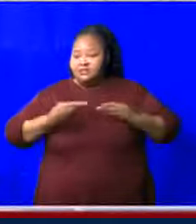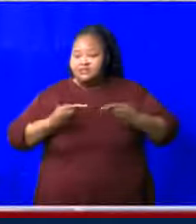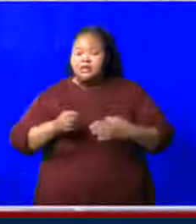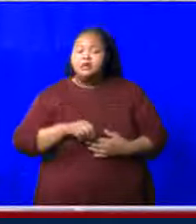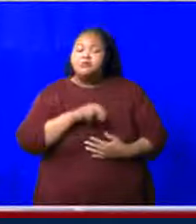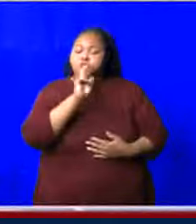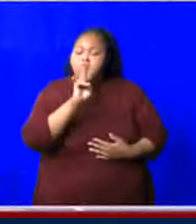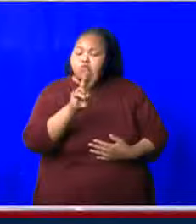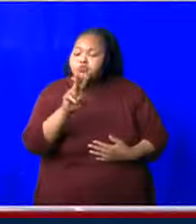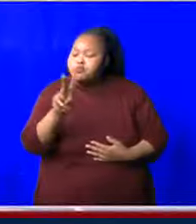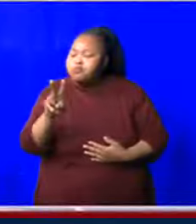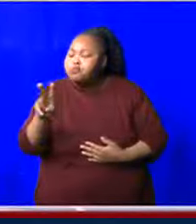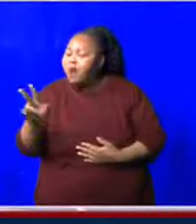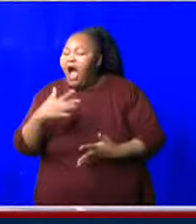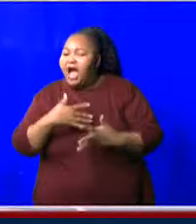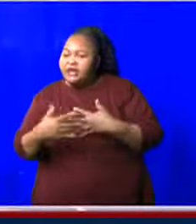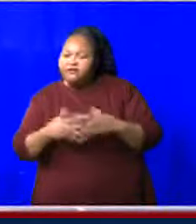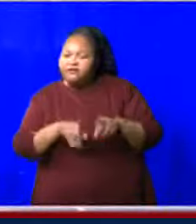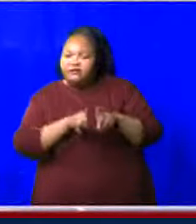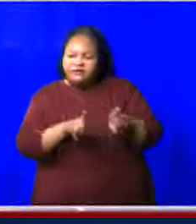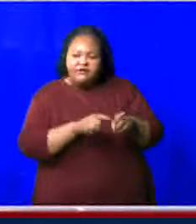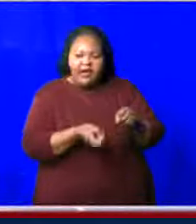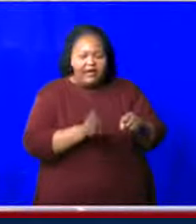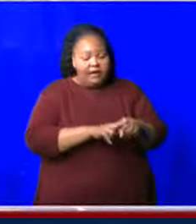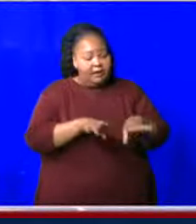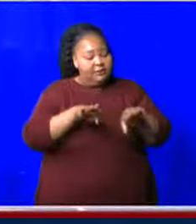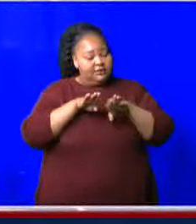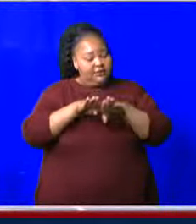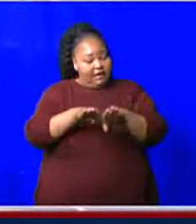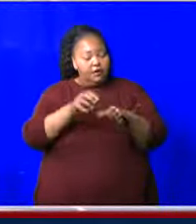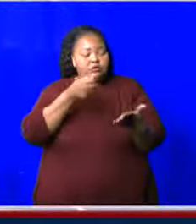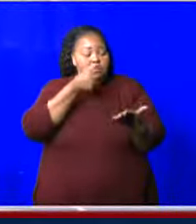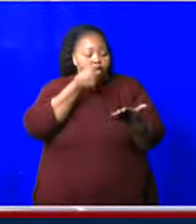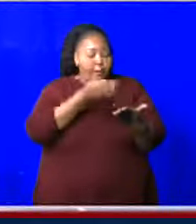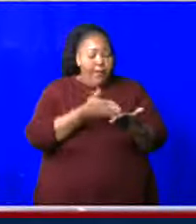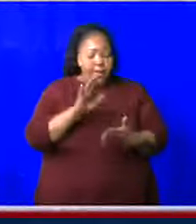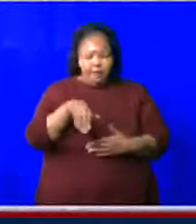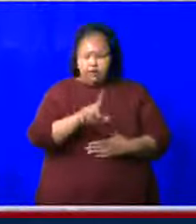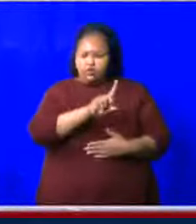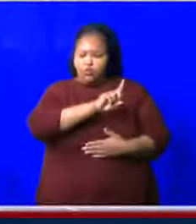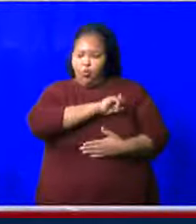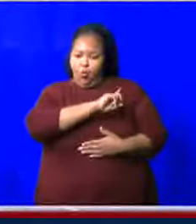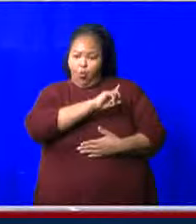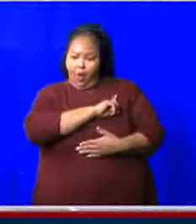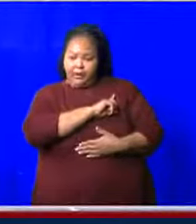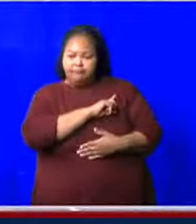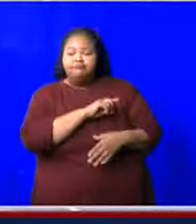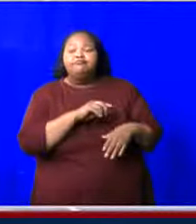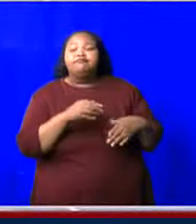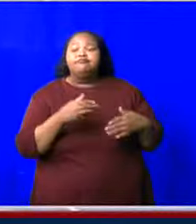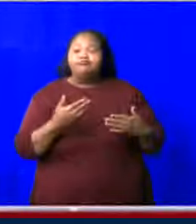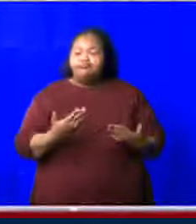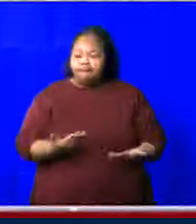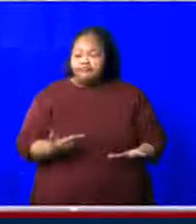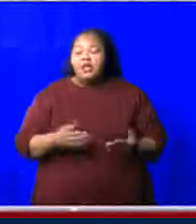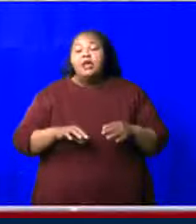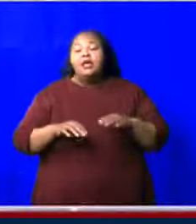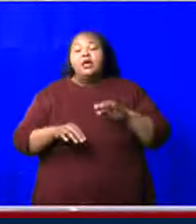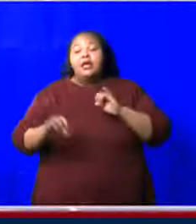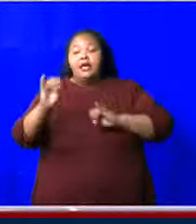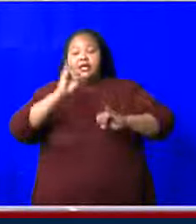precautions lafanele ukuthi sihlangabetane nawo kutoze sikwathi ukuthi simithe la ma standards emhlaba